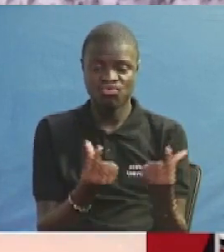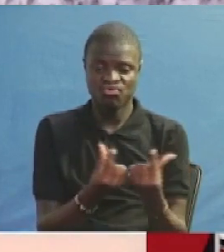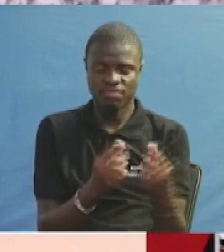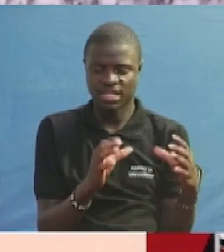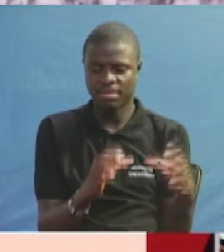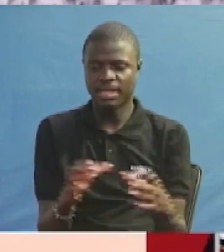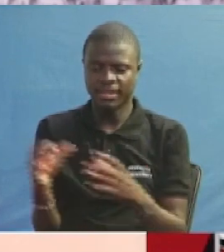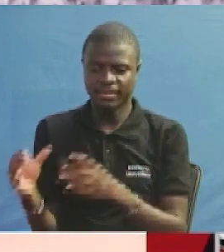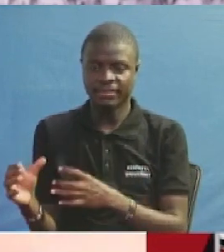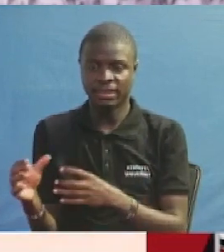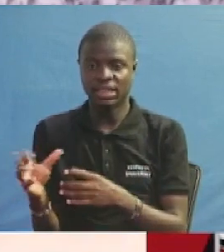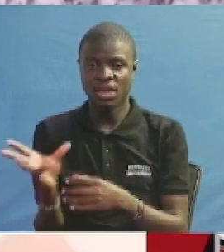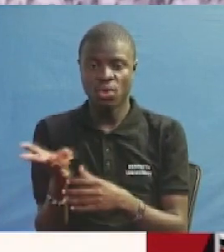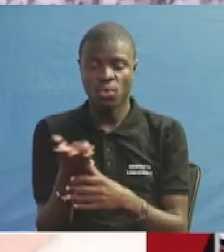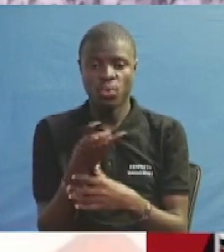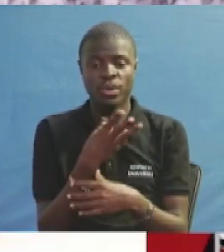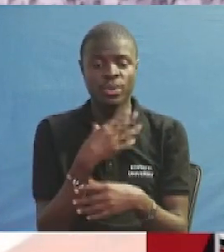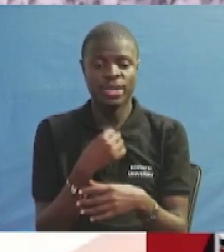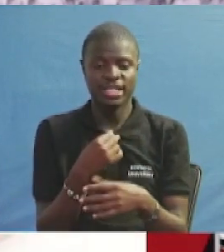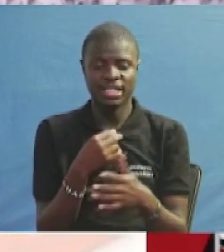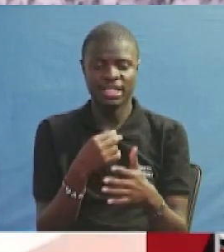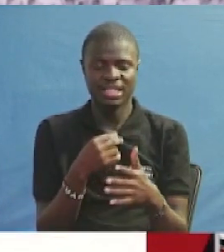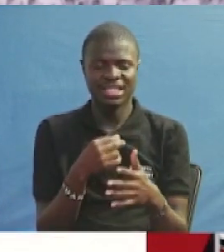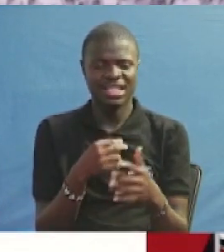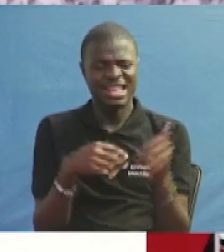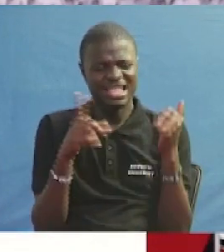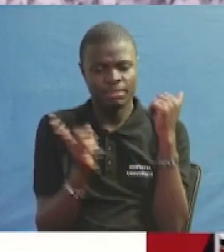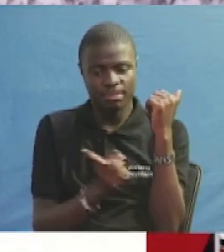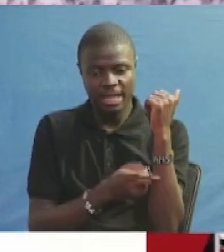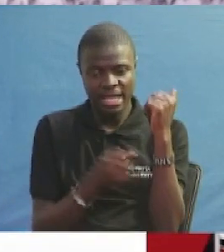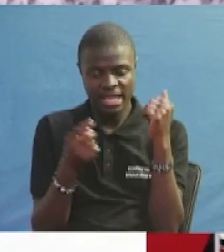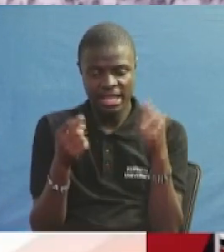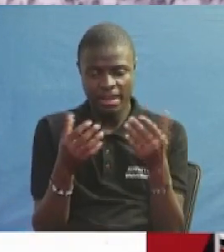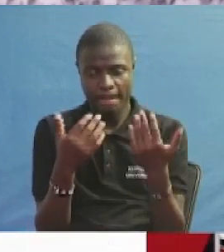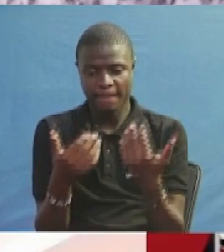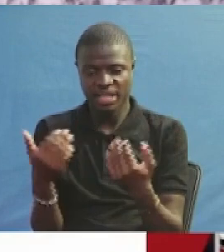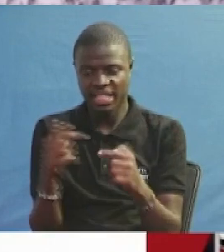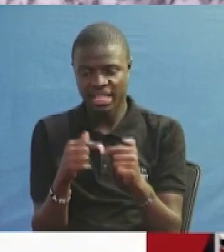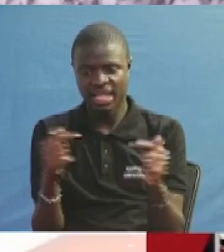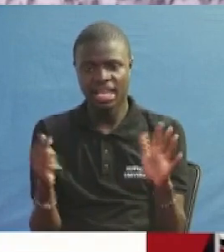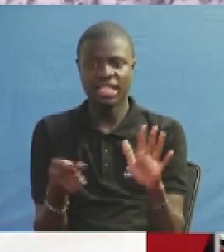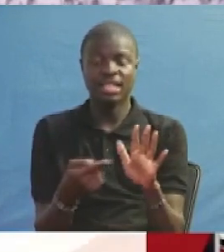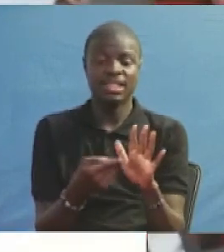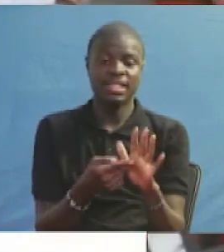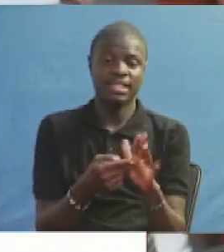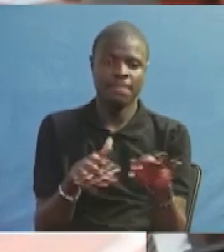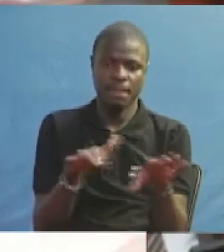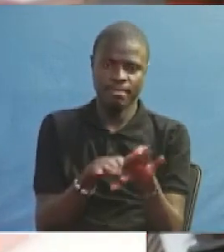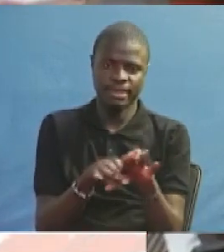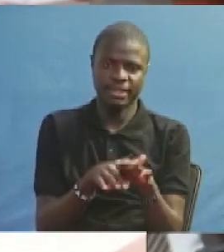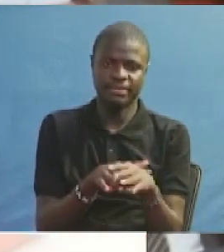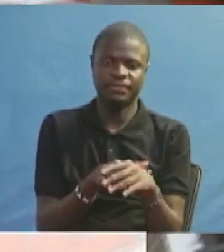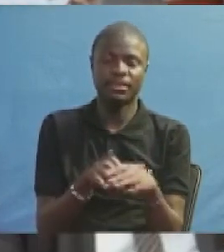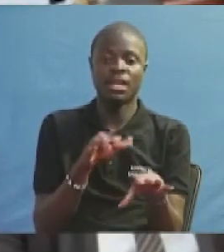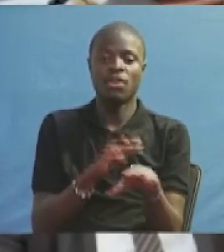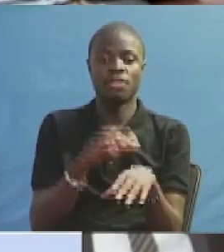party, we'll take disciplinary measures against those particular members. Upande